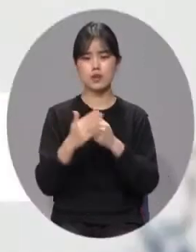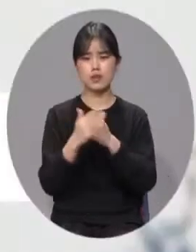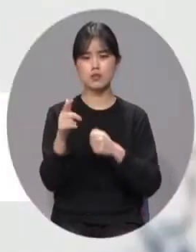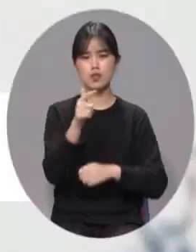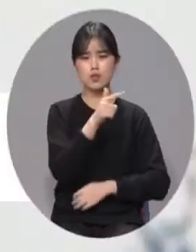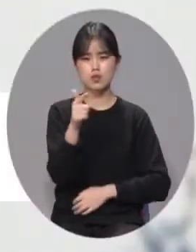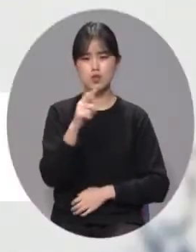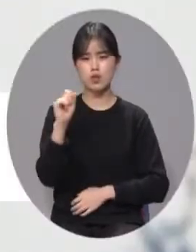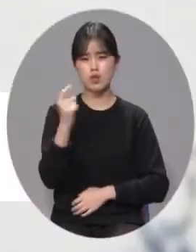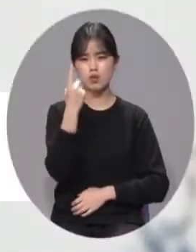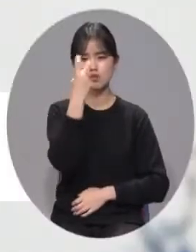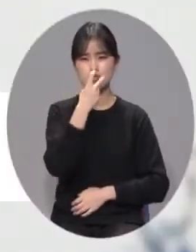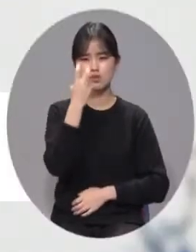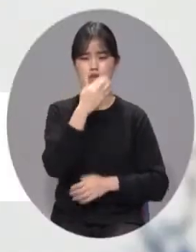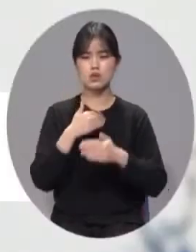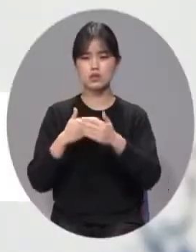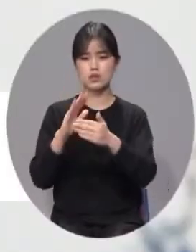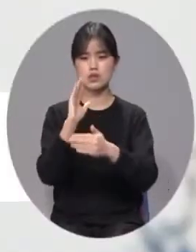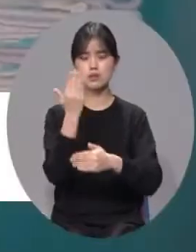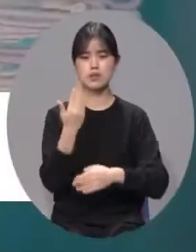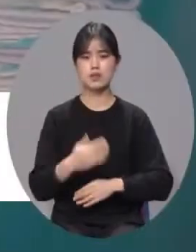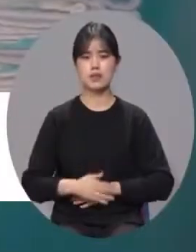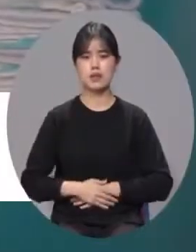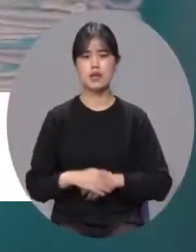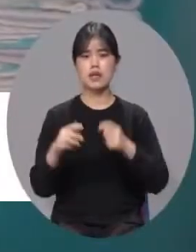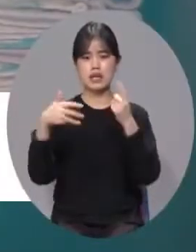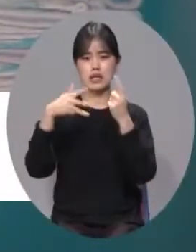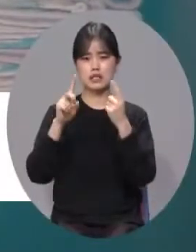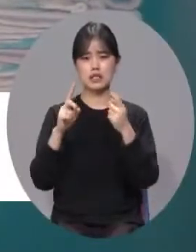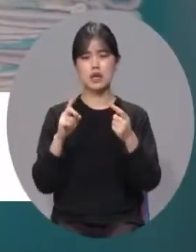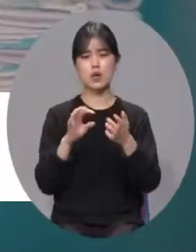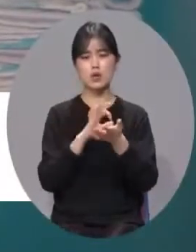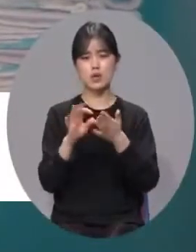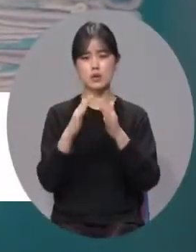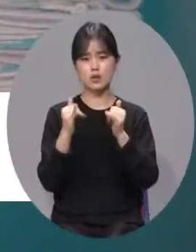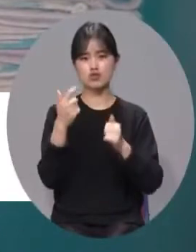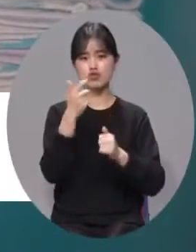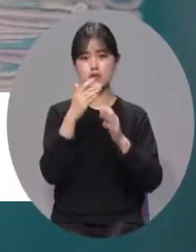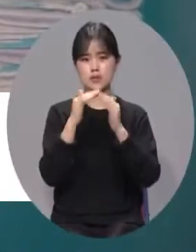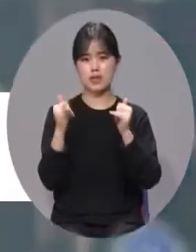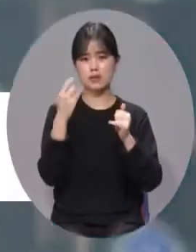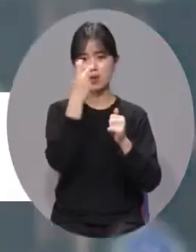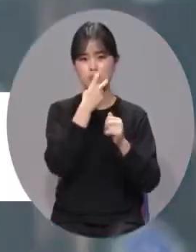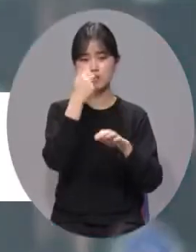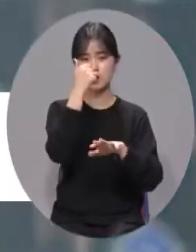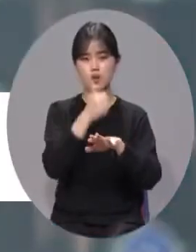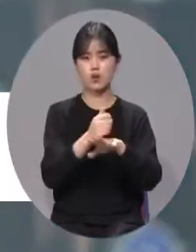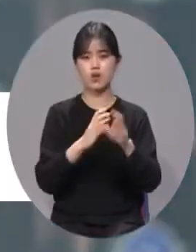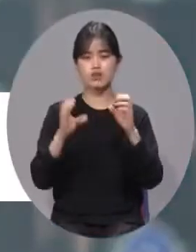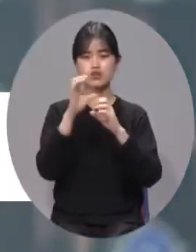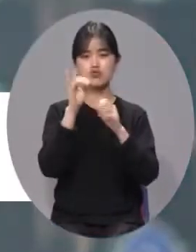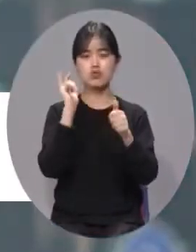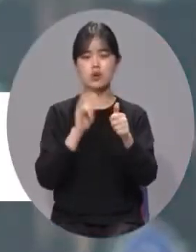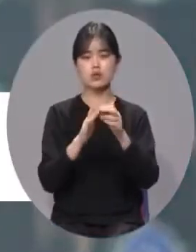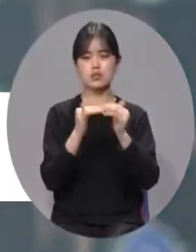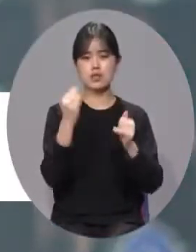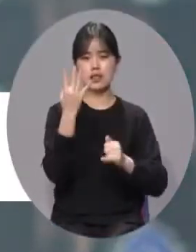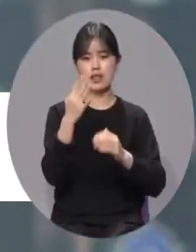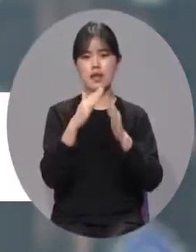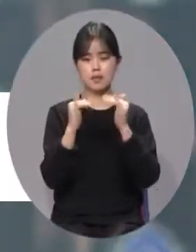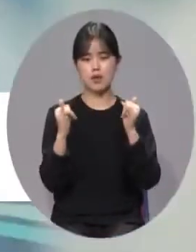소독과 역학 조사가 진행된 겁니다. 1차로 이용객 60명을 검사한 결과 추가 확진자는